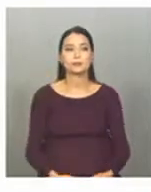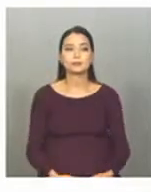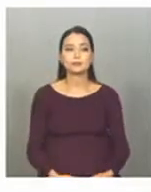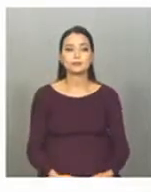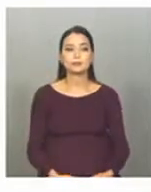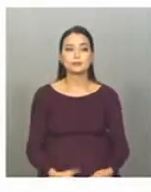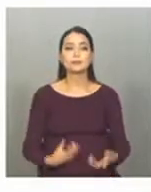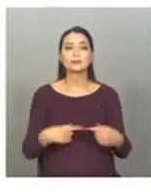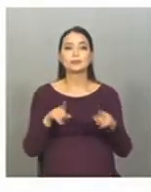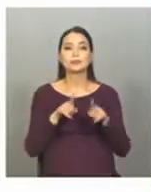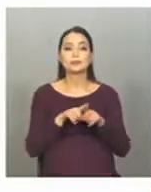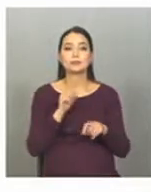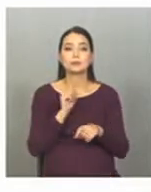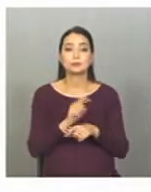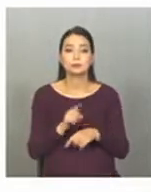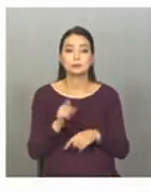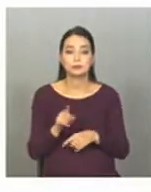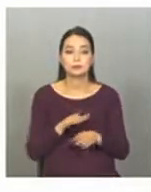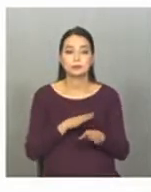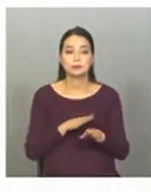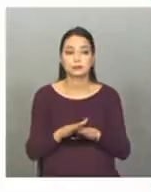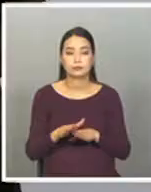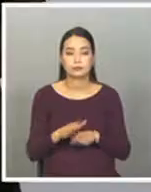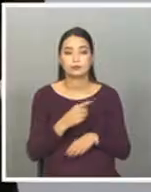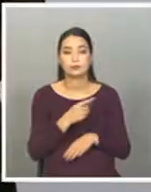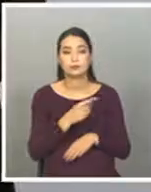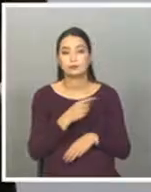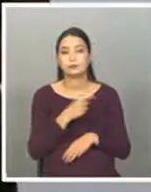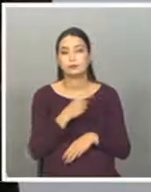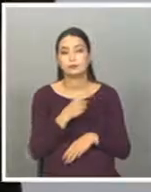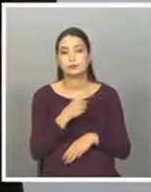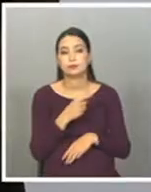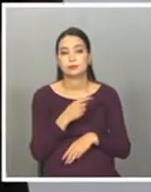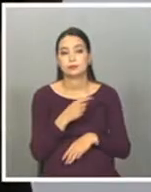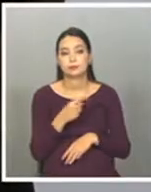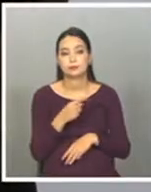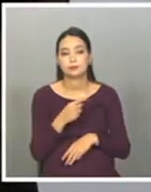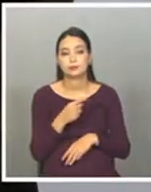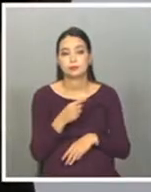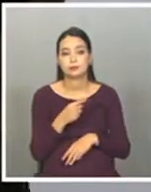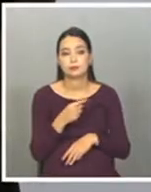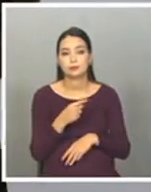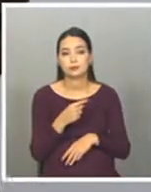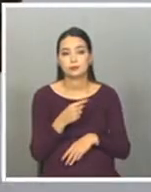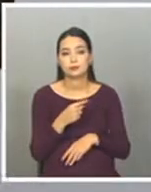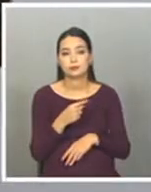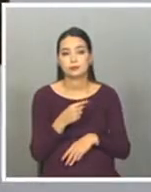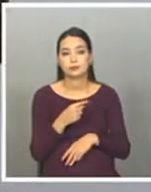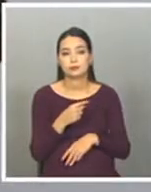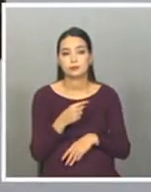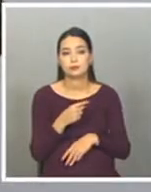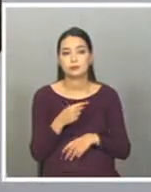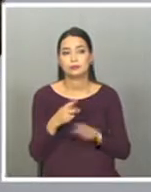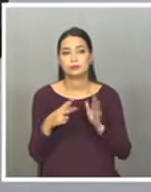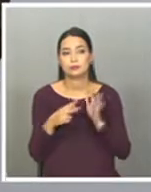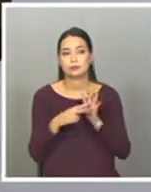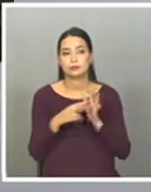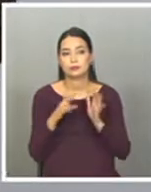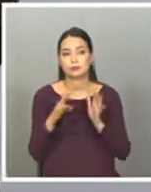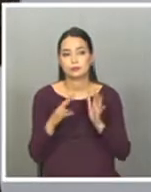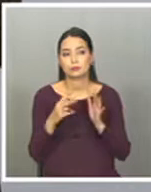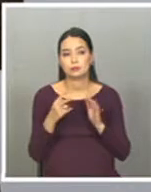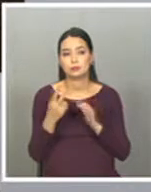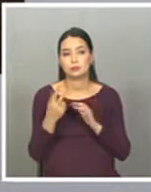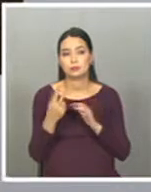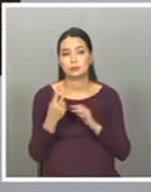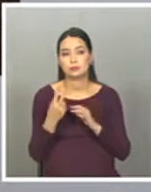тапсырма қарастырайық. Өрнекті ықшамдаңыз. Бірінші жақшада минус алымында 15